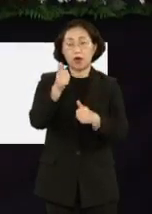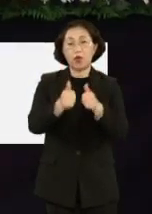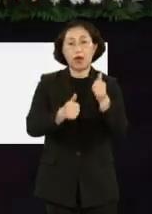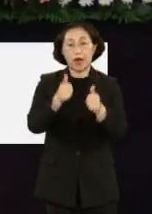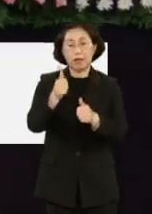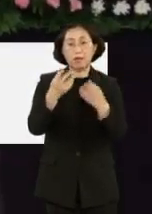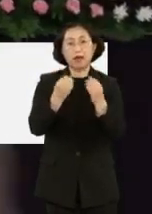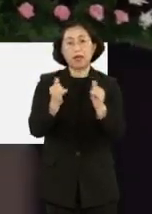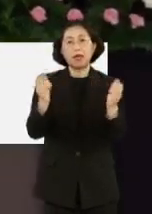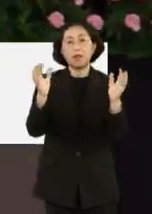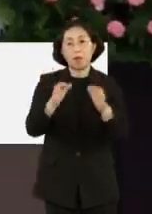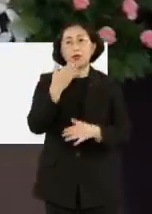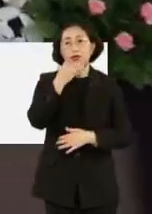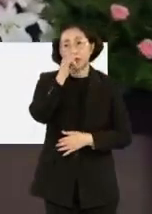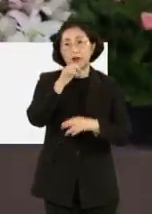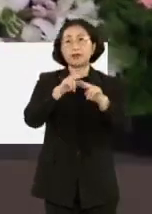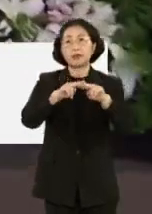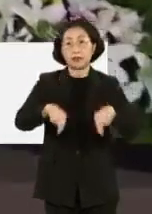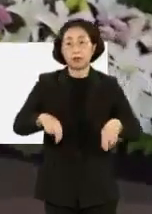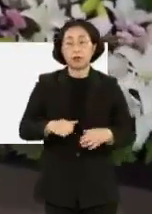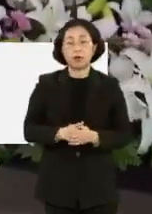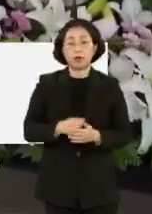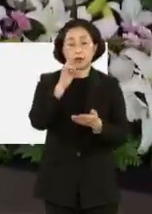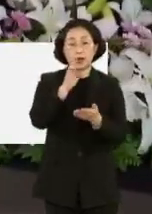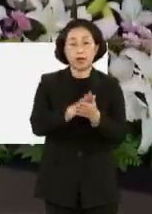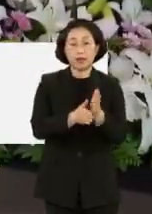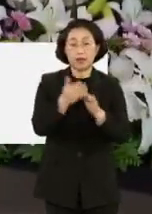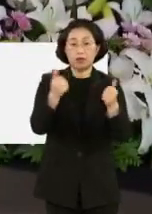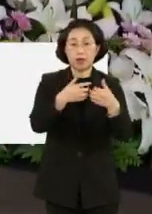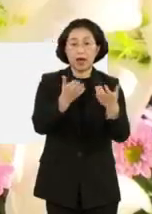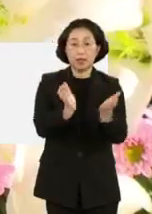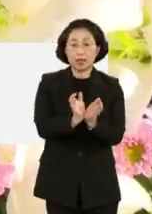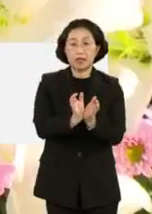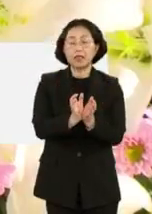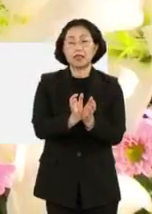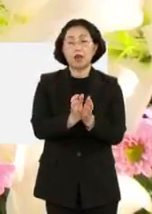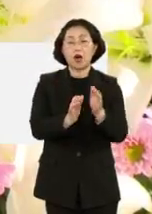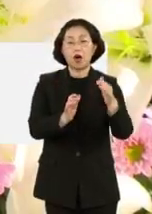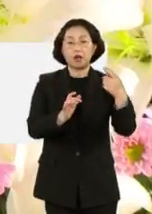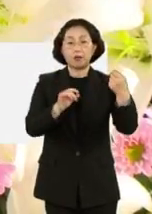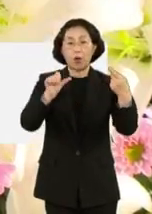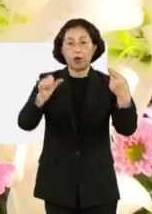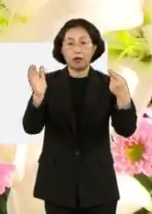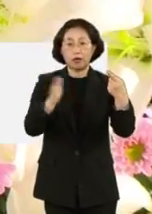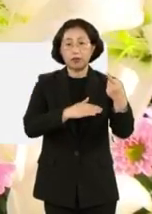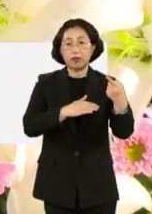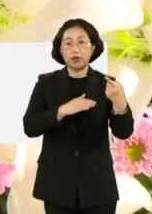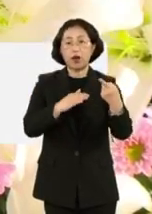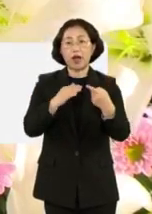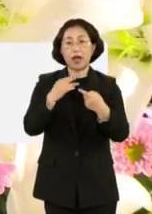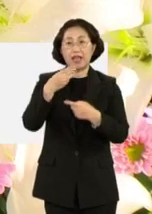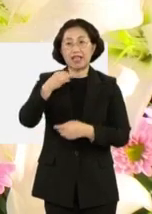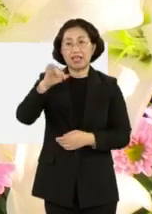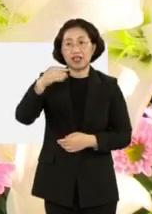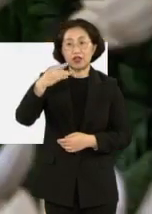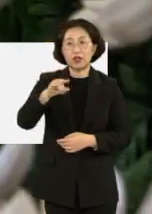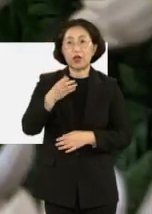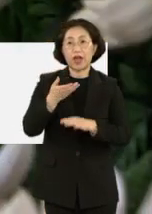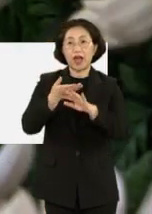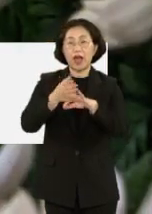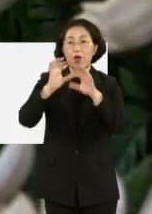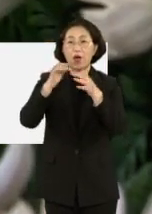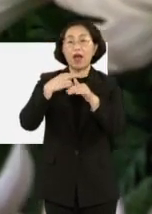행사임을 감안해 취소됐습니다. 천안시의회는 애도 성명과 함께 5일부터 예정했던 튀르키예 방문과 제주도